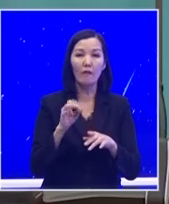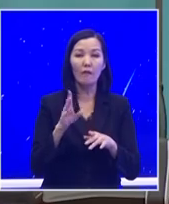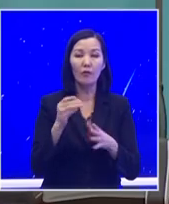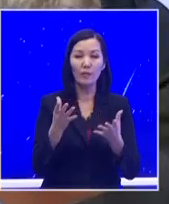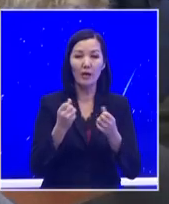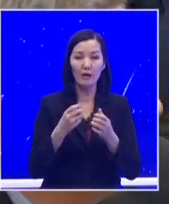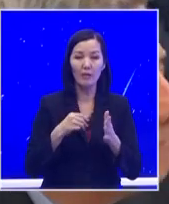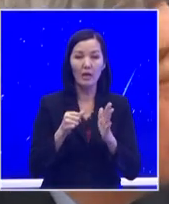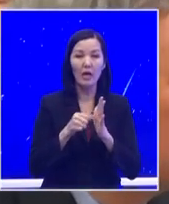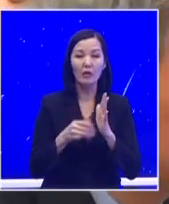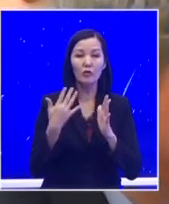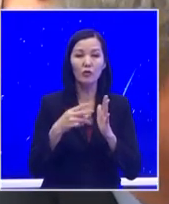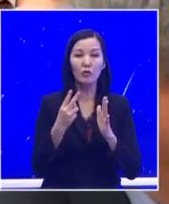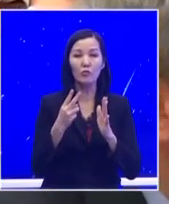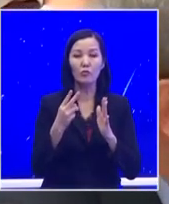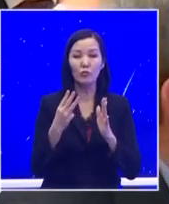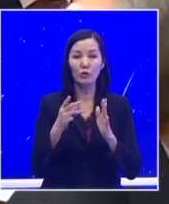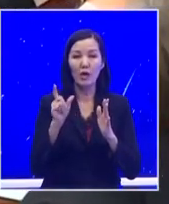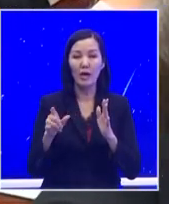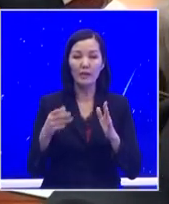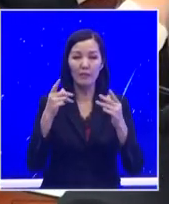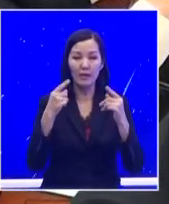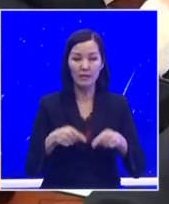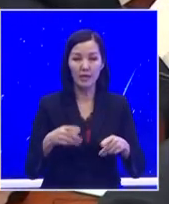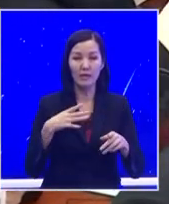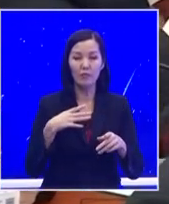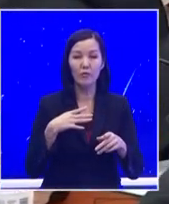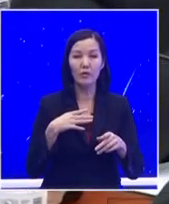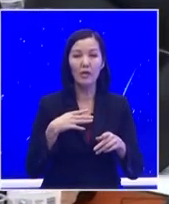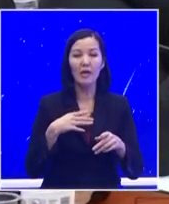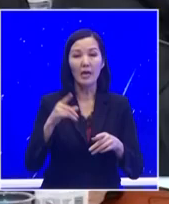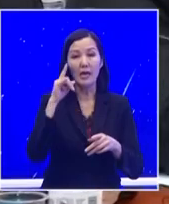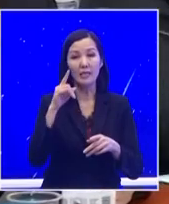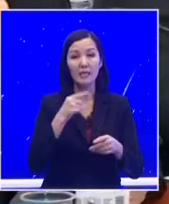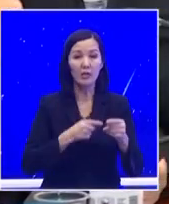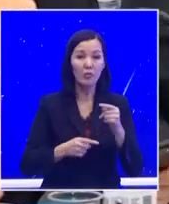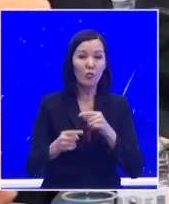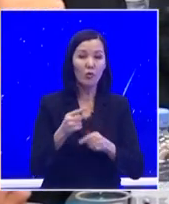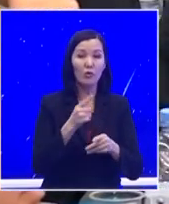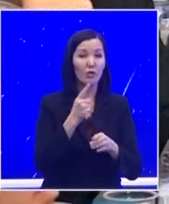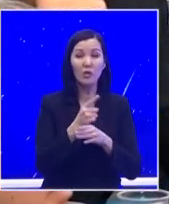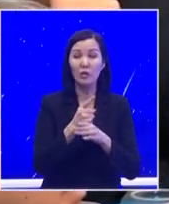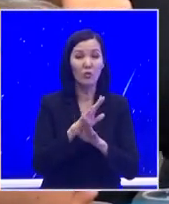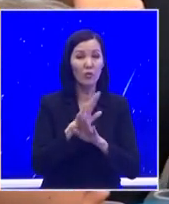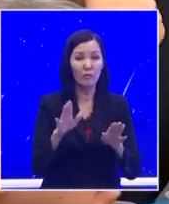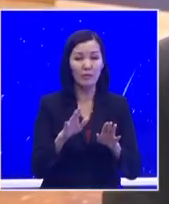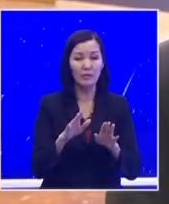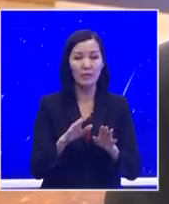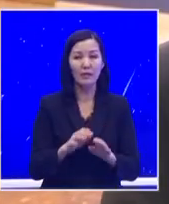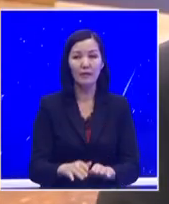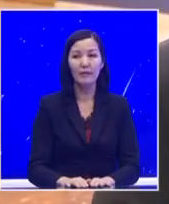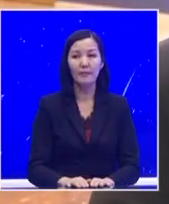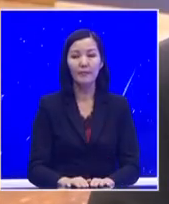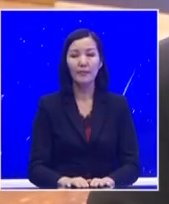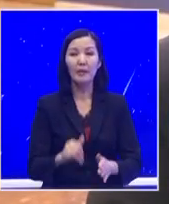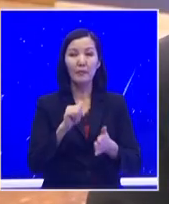саны 653 адамға қысқарып отыр. Министрлік мұны қандас бауырлардың елге келуіне шектеу емес деп түсіндірді. Оның